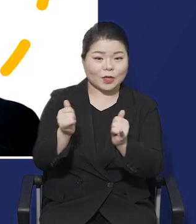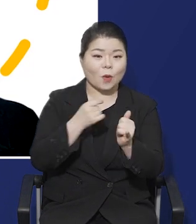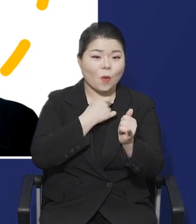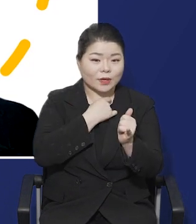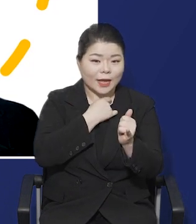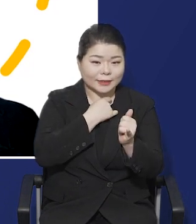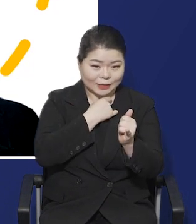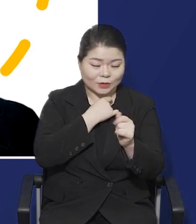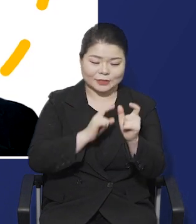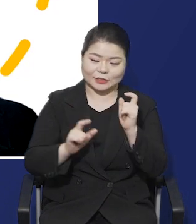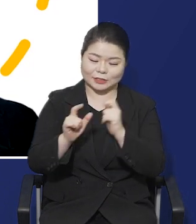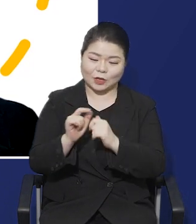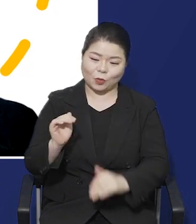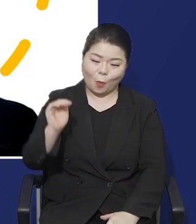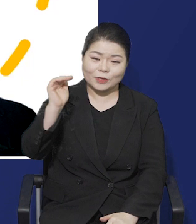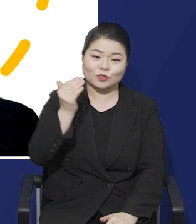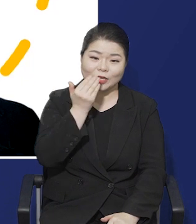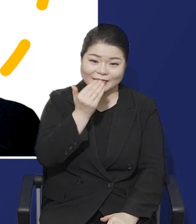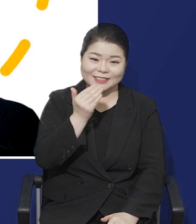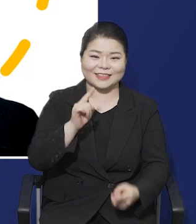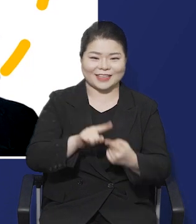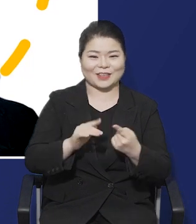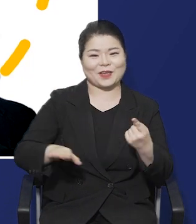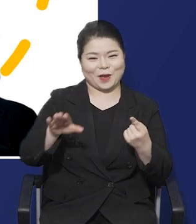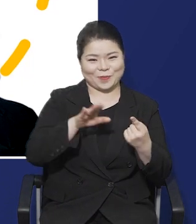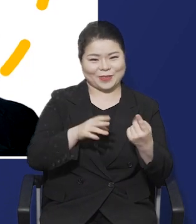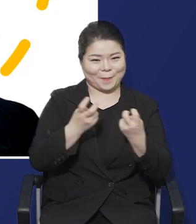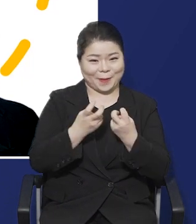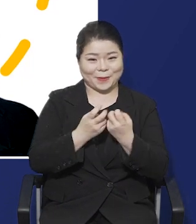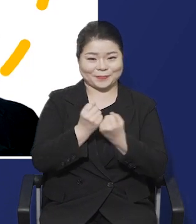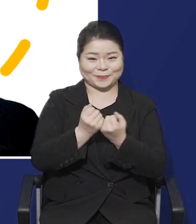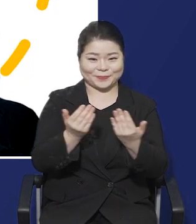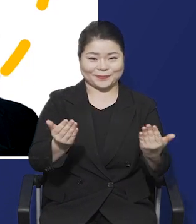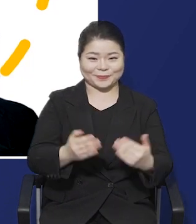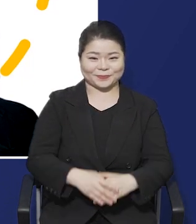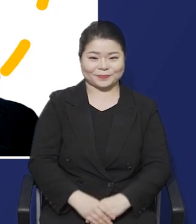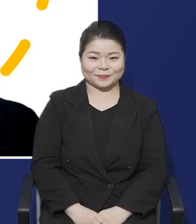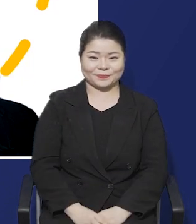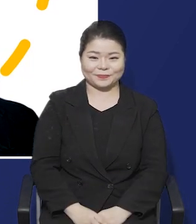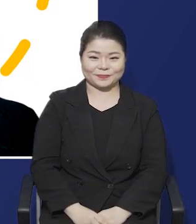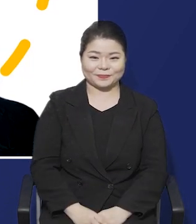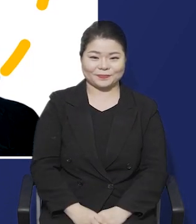수를 높이는지 그거에 대해서 여러분들한테 전략을 알려드리도록 하겠습니다.